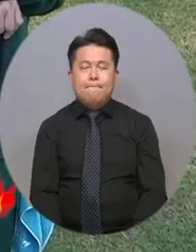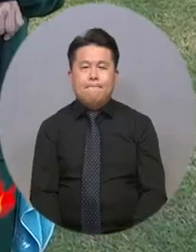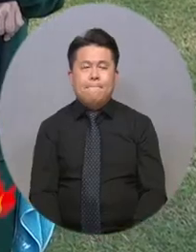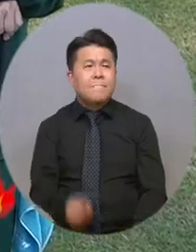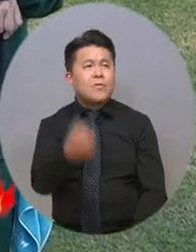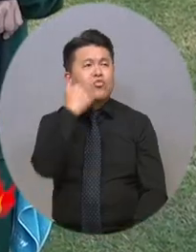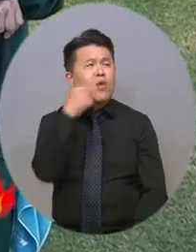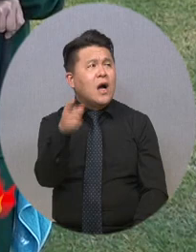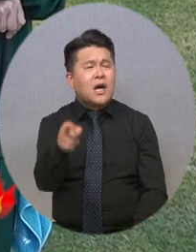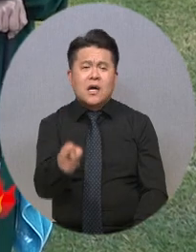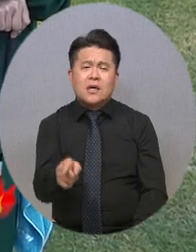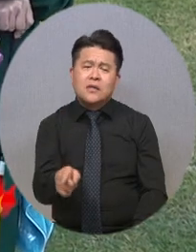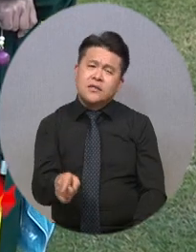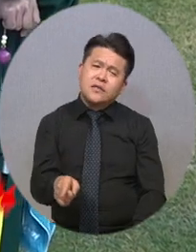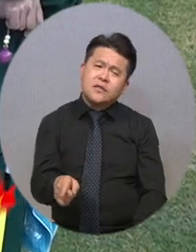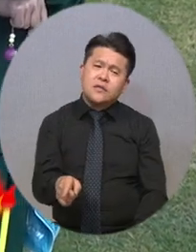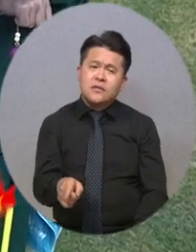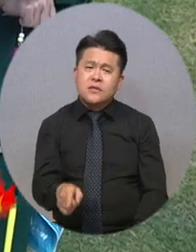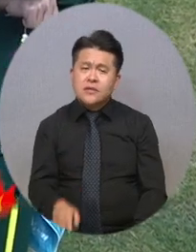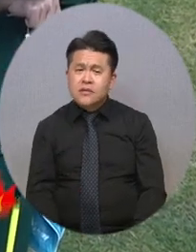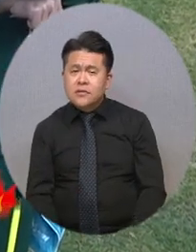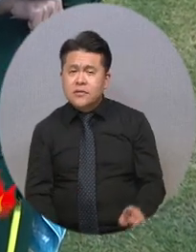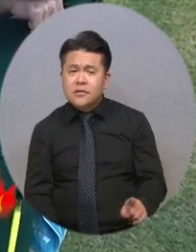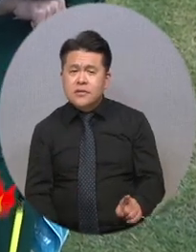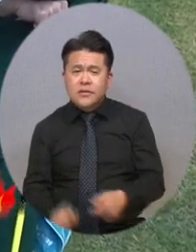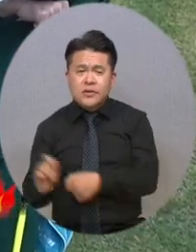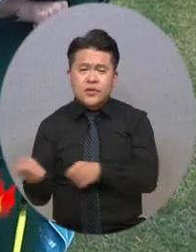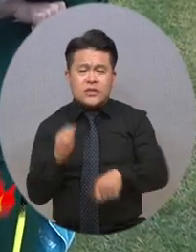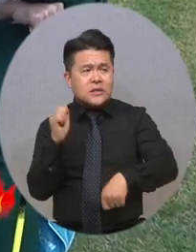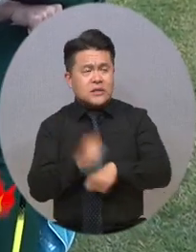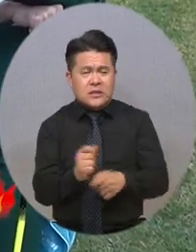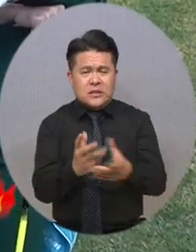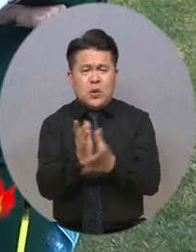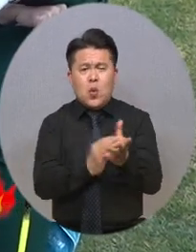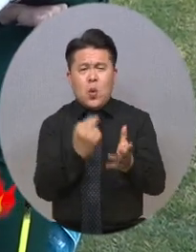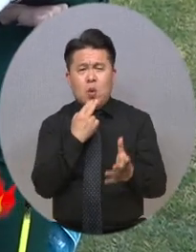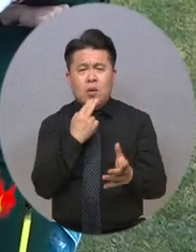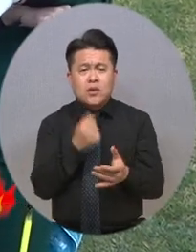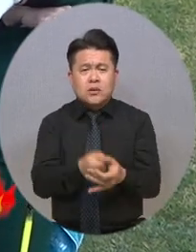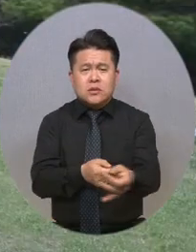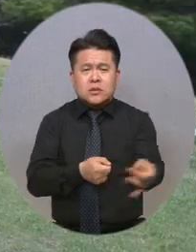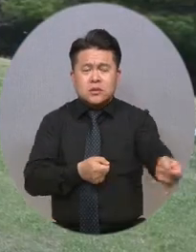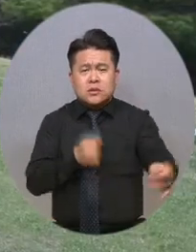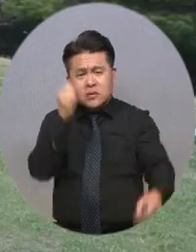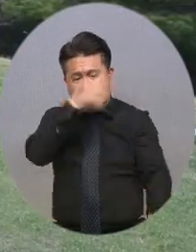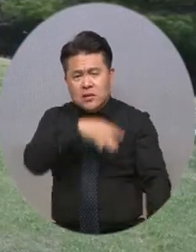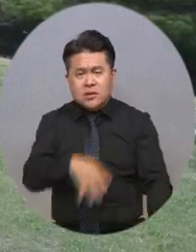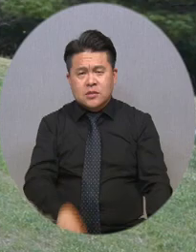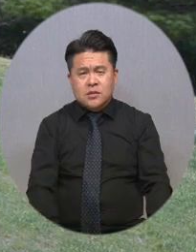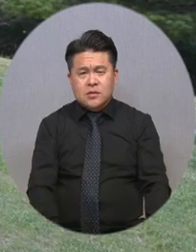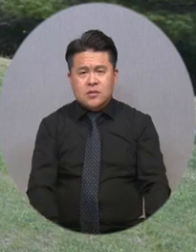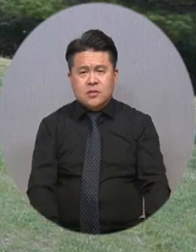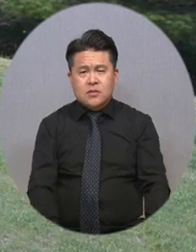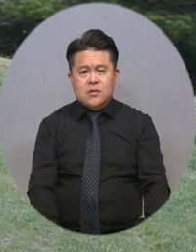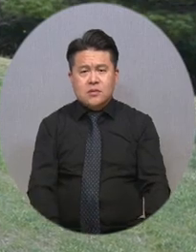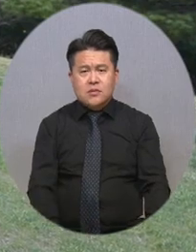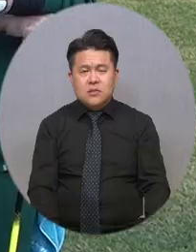형님, 네, 스윙이 풀어요. 장갑도 안 끼시고. 장갑도 안 끼시는데? 하물며 제 클럽을 저렇게.